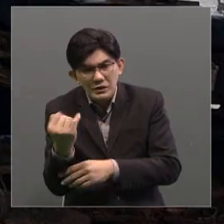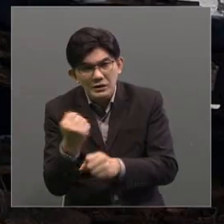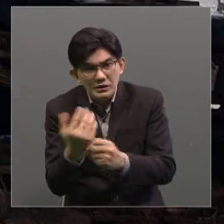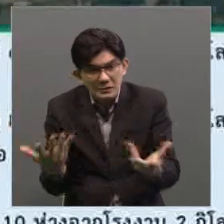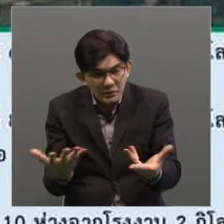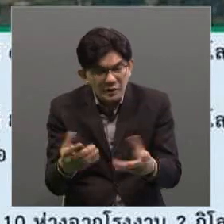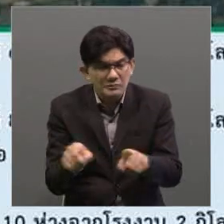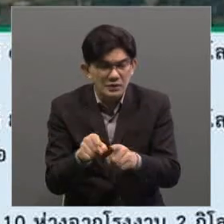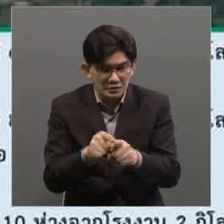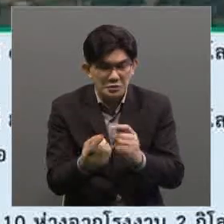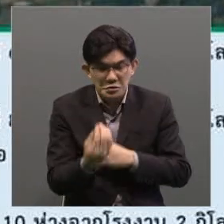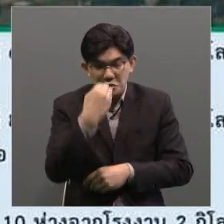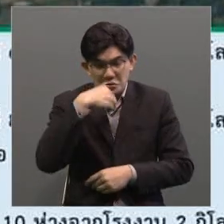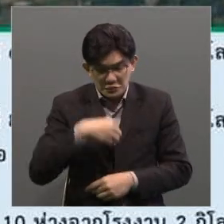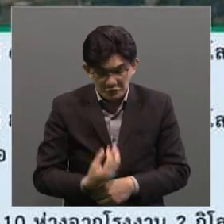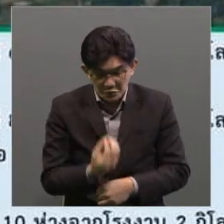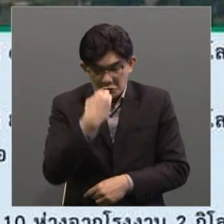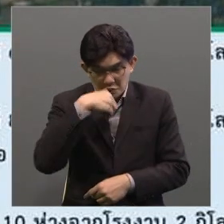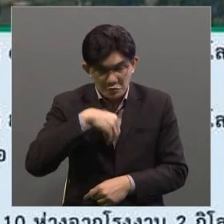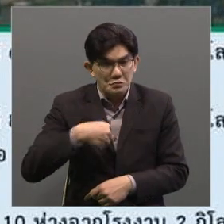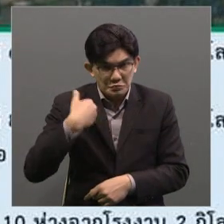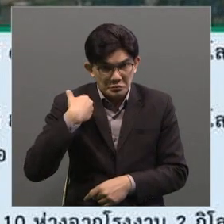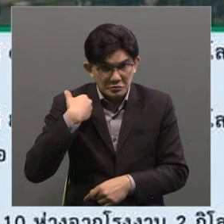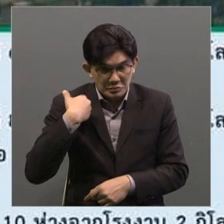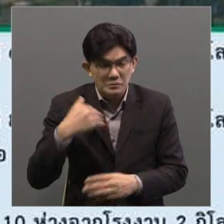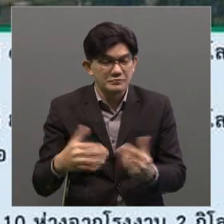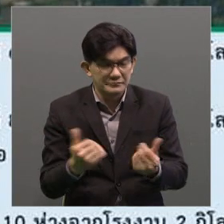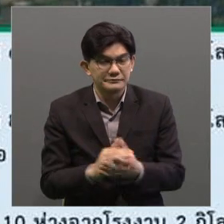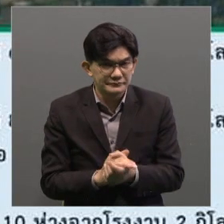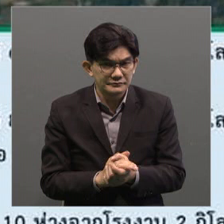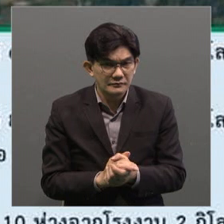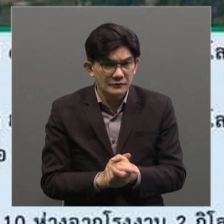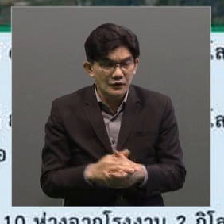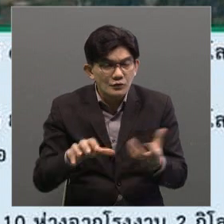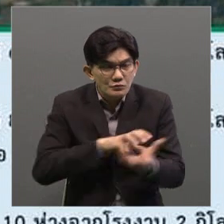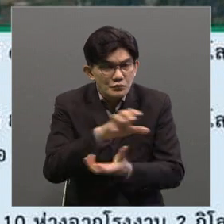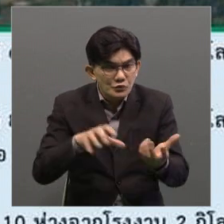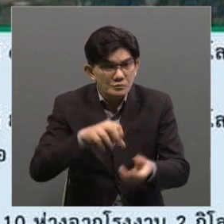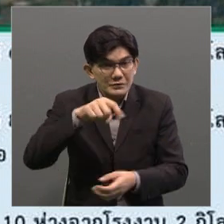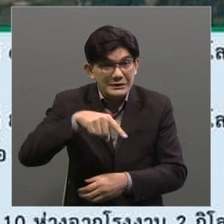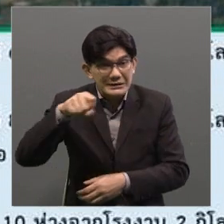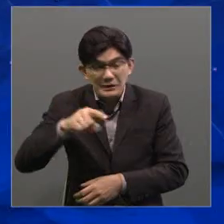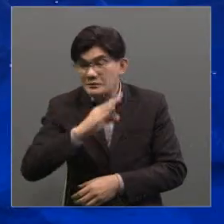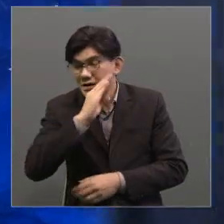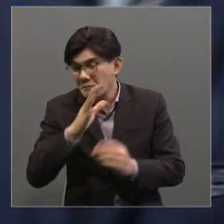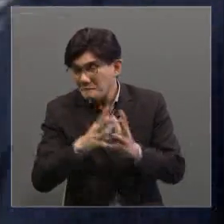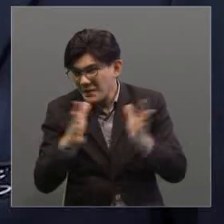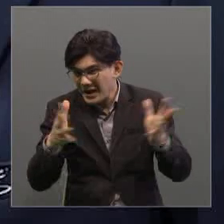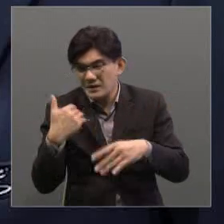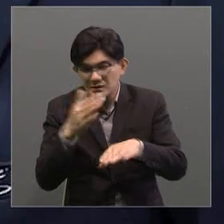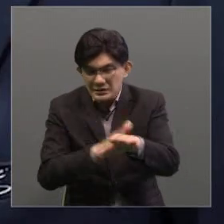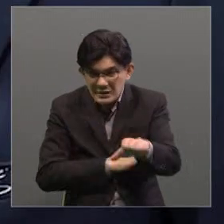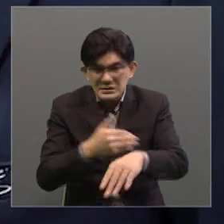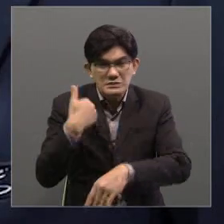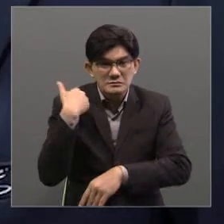เข้าไปอยู่ในห่วงโซ่อาหารและถ้าร่างกายมนุษย์เราก็รับประทานอาหารที่มีซีเซียมปนเปื้อนเข้าไปถ้าเป็นปริมาณมากๆและเป็น